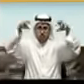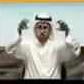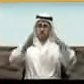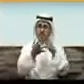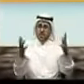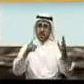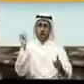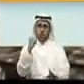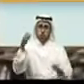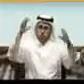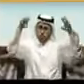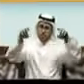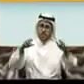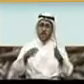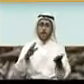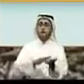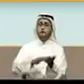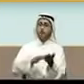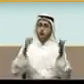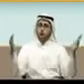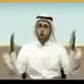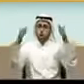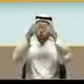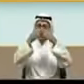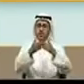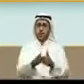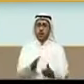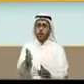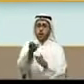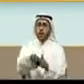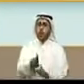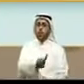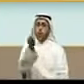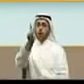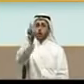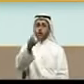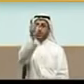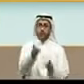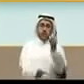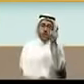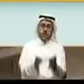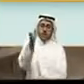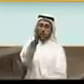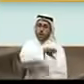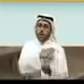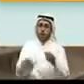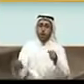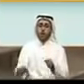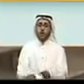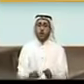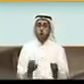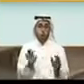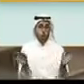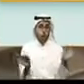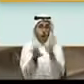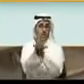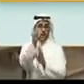هطول أمطار غزيرة بإندونيسيا عن مقتل 21 شخصا على الأقل، وخلفت 15